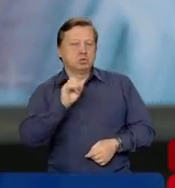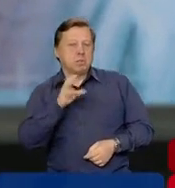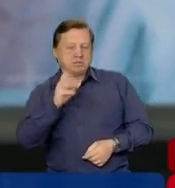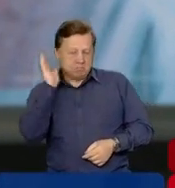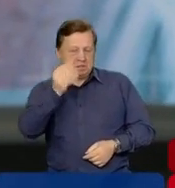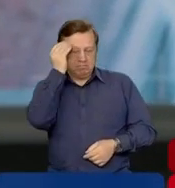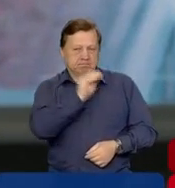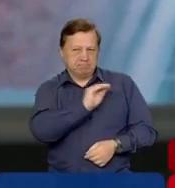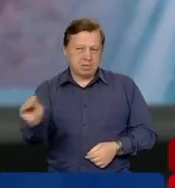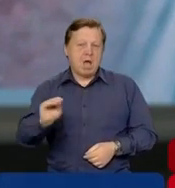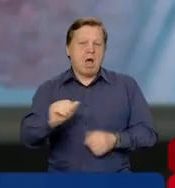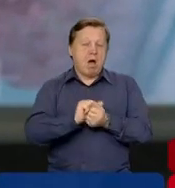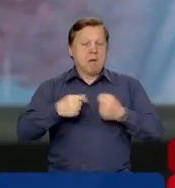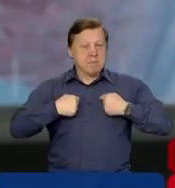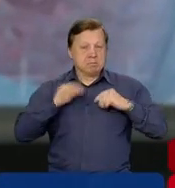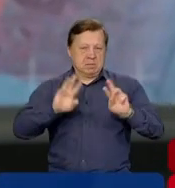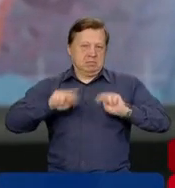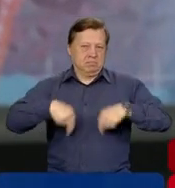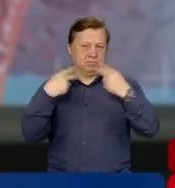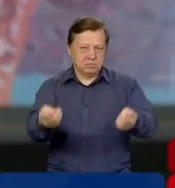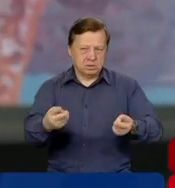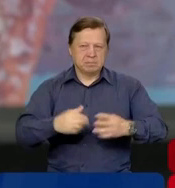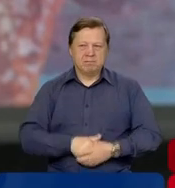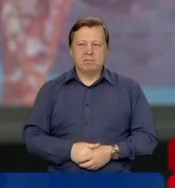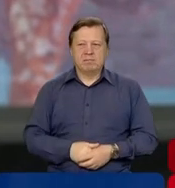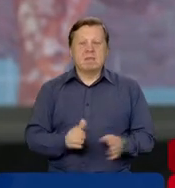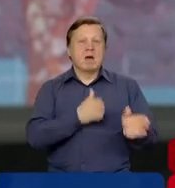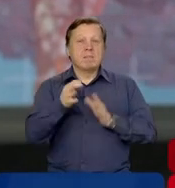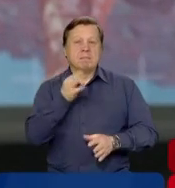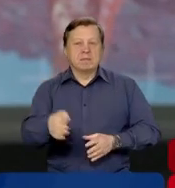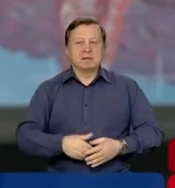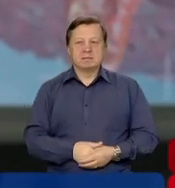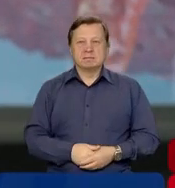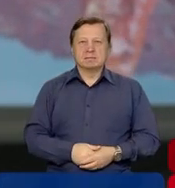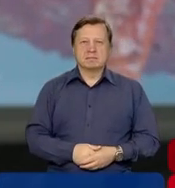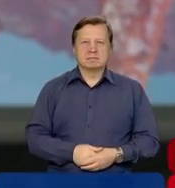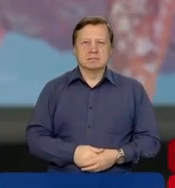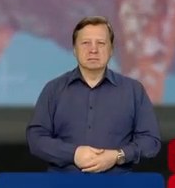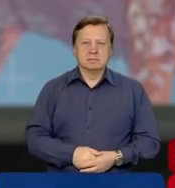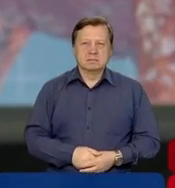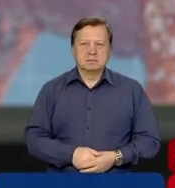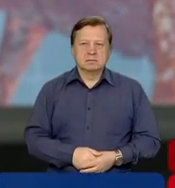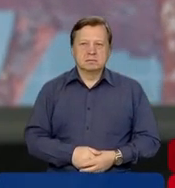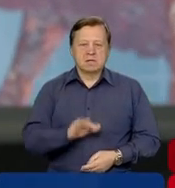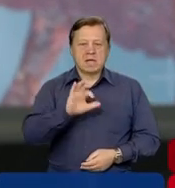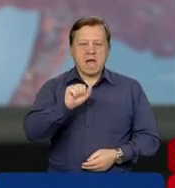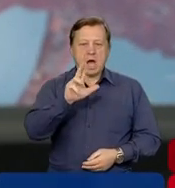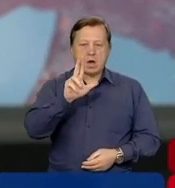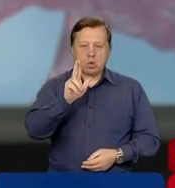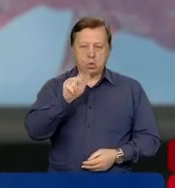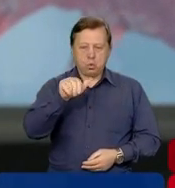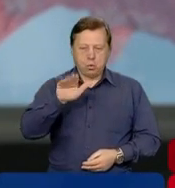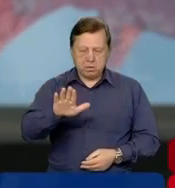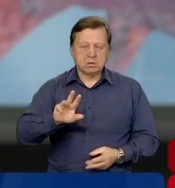komunikował, a my będziemy przekazywali. Proszę śledzić to, co dzieje się na naszej antenie. Kolejne pytanie, bardzo prosimy. Jakub z Lublina. Ja